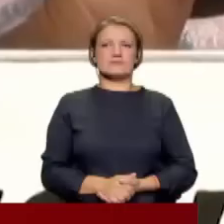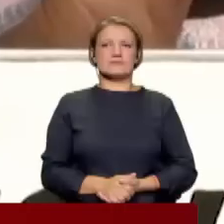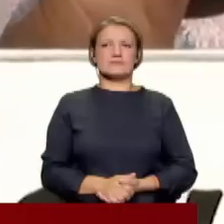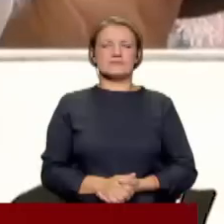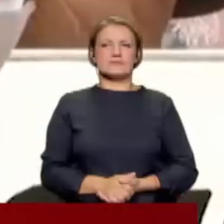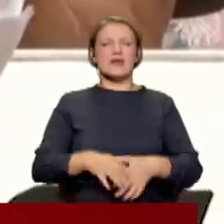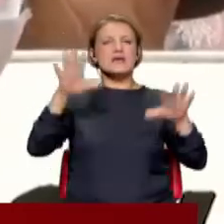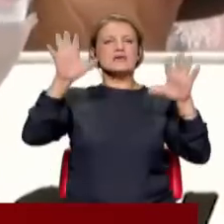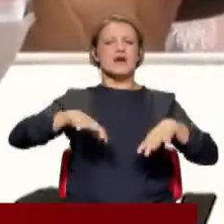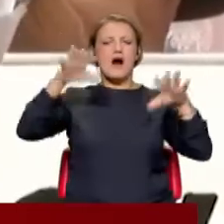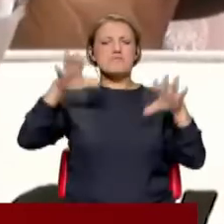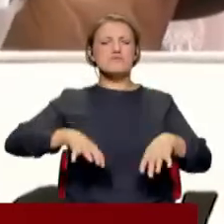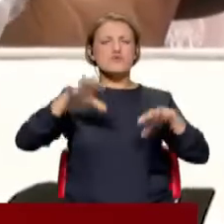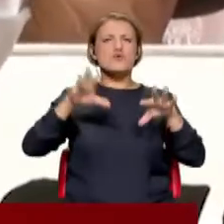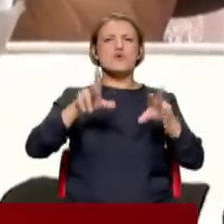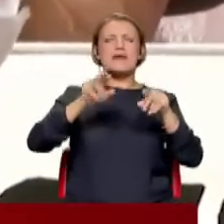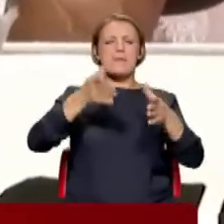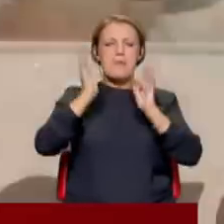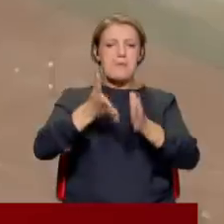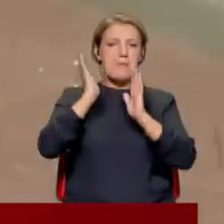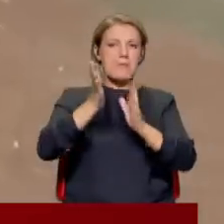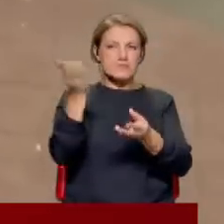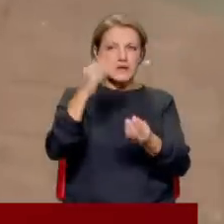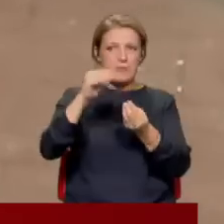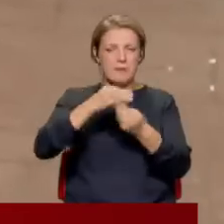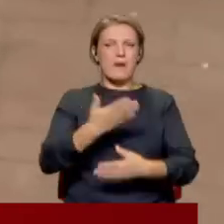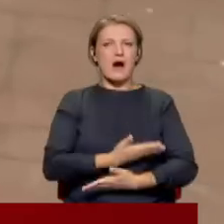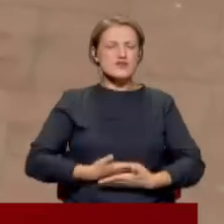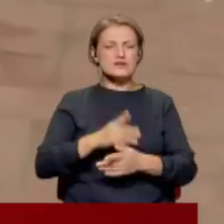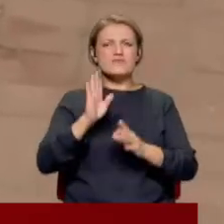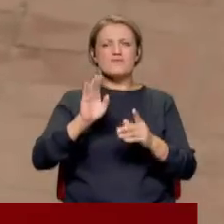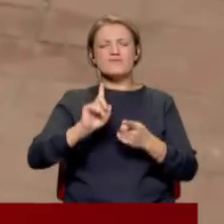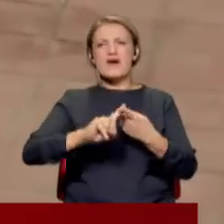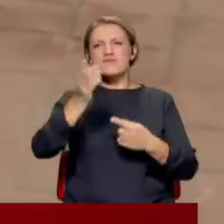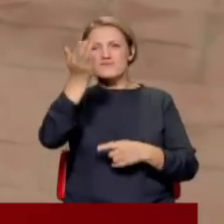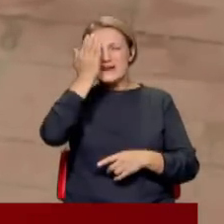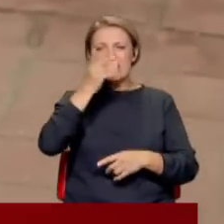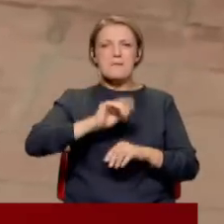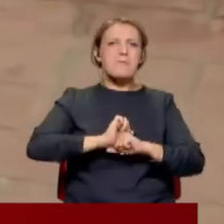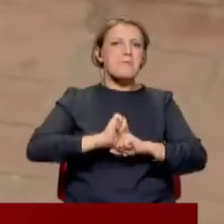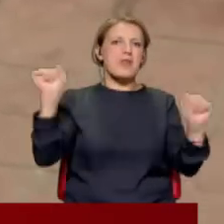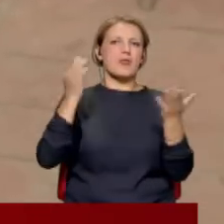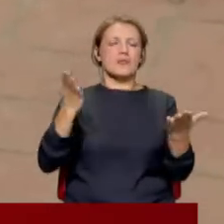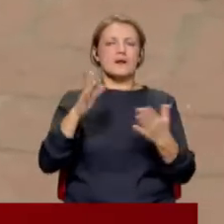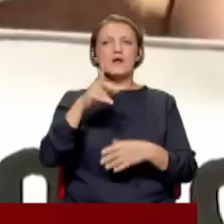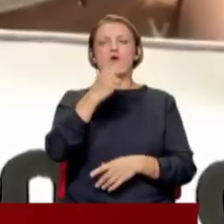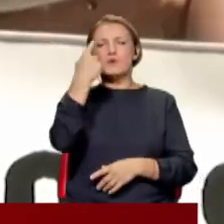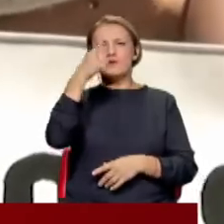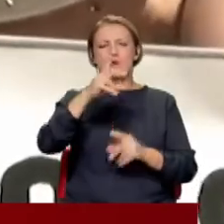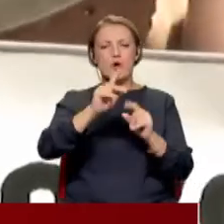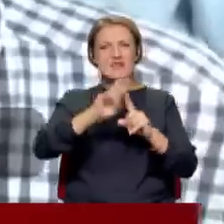istiyoruz. Yağmur gibi yağmaya devam eden zamlardan açlık ve yoksulluk patlamış durumdadır. Dolaylı